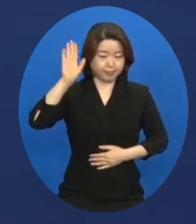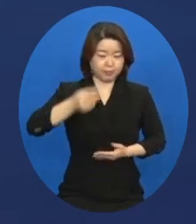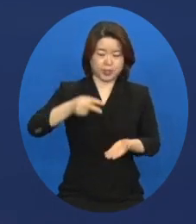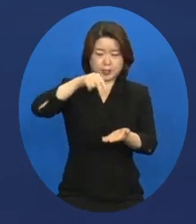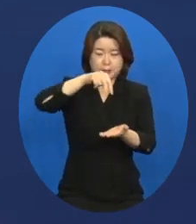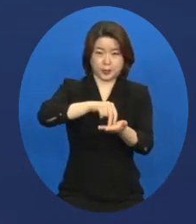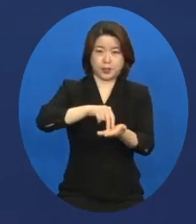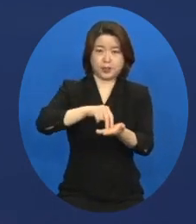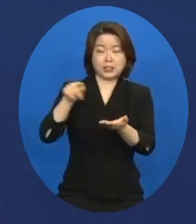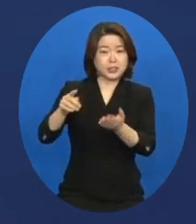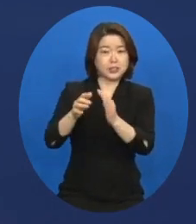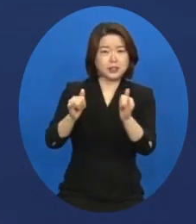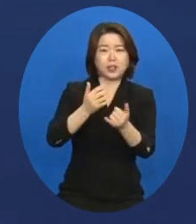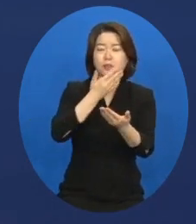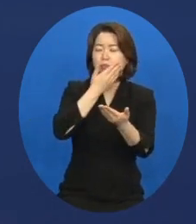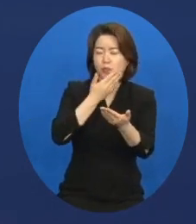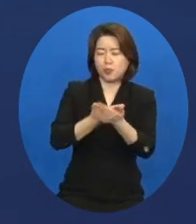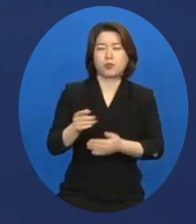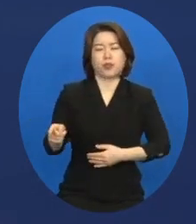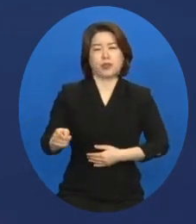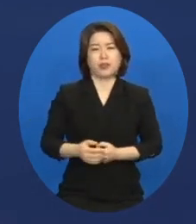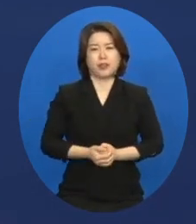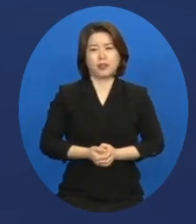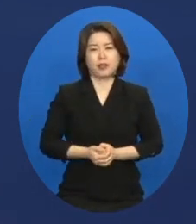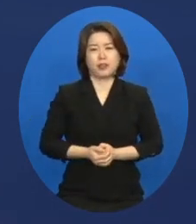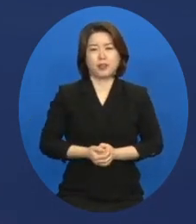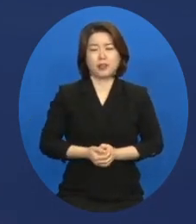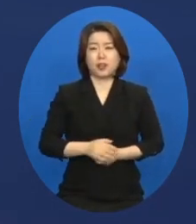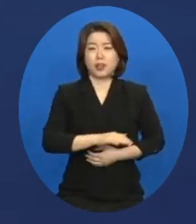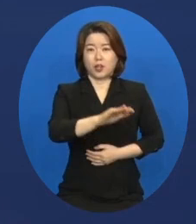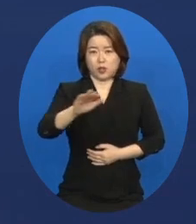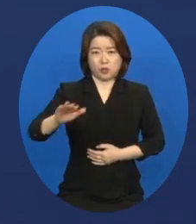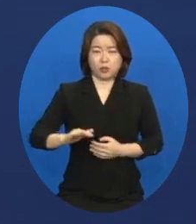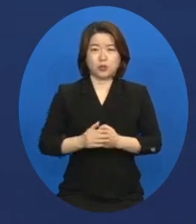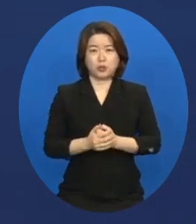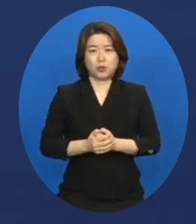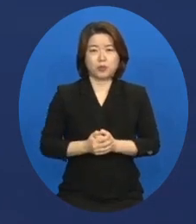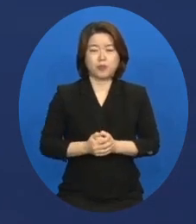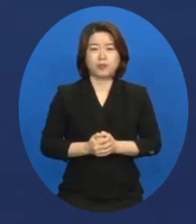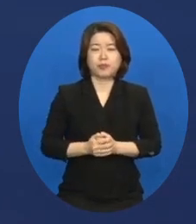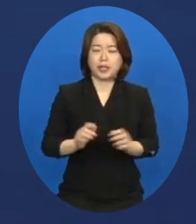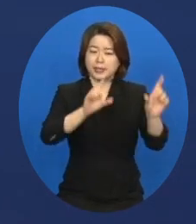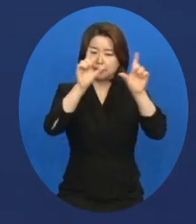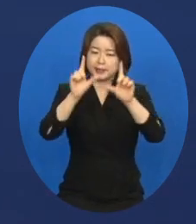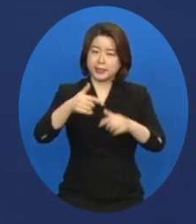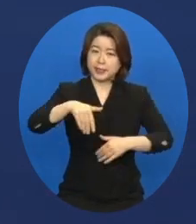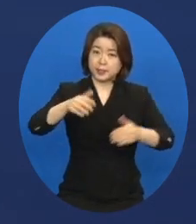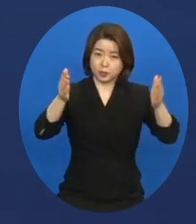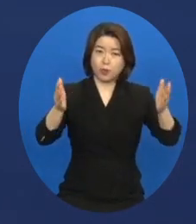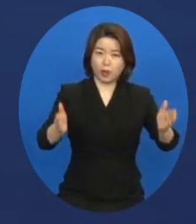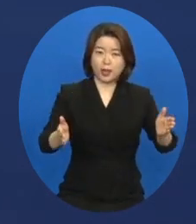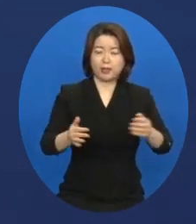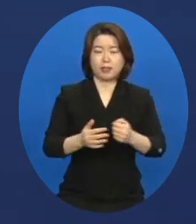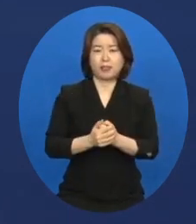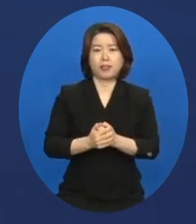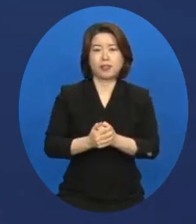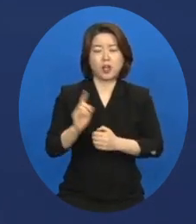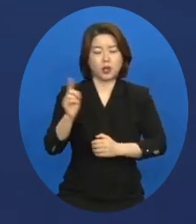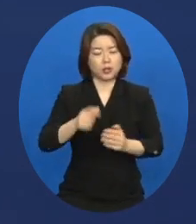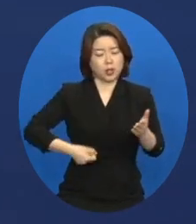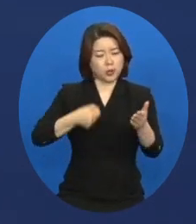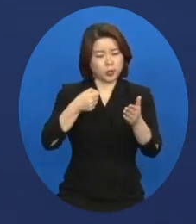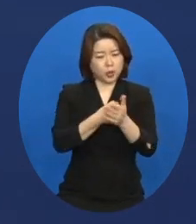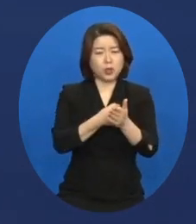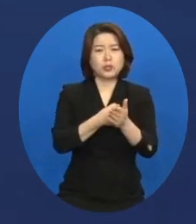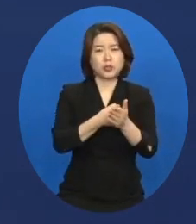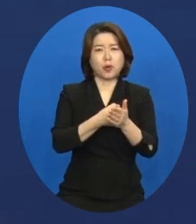얼마나 귀합니까? 여러분, 우리도 우리가 살아가는 동안에 어떤 결정을 내려야